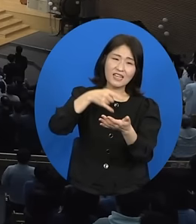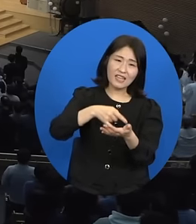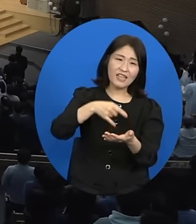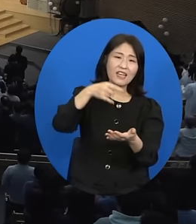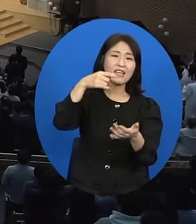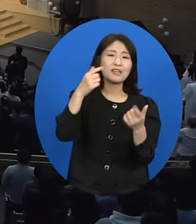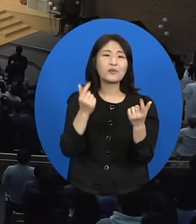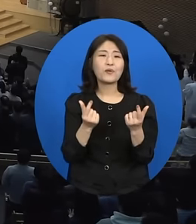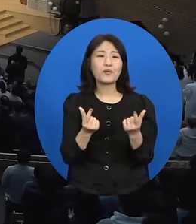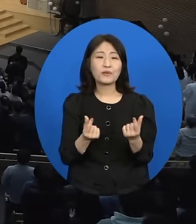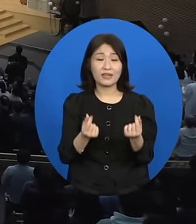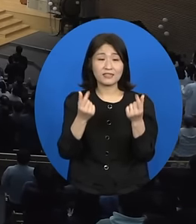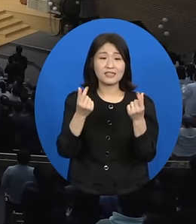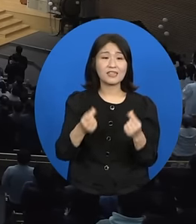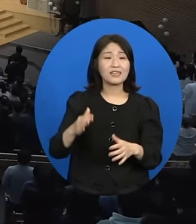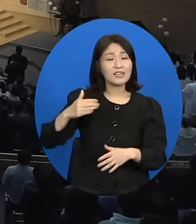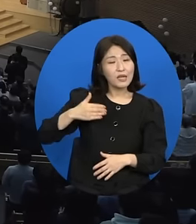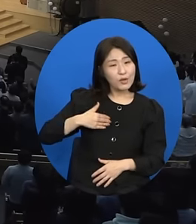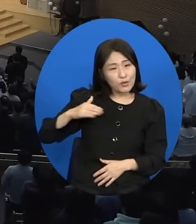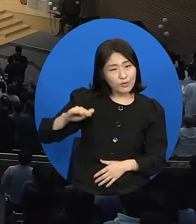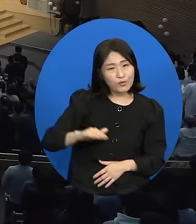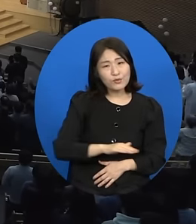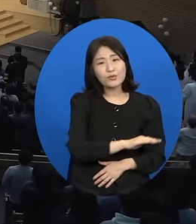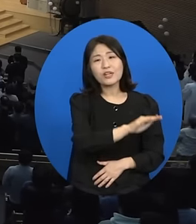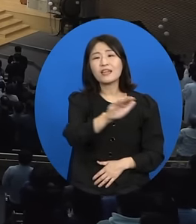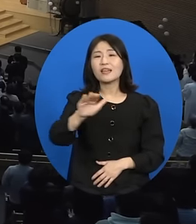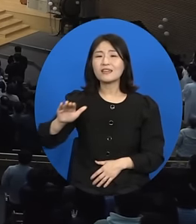선지자의 녹 같이